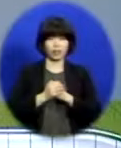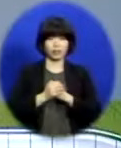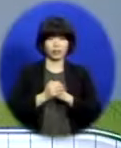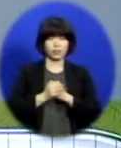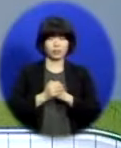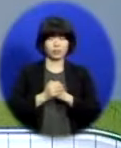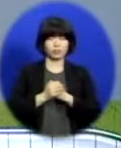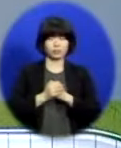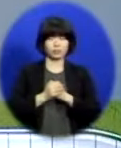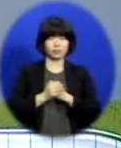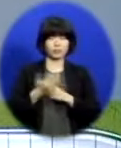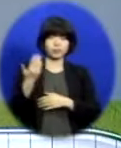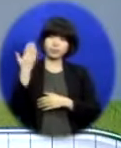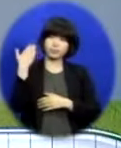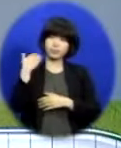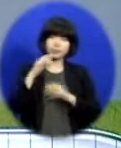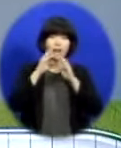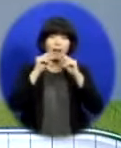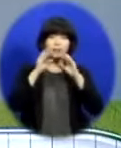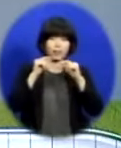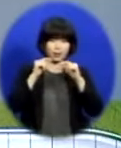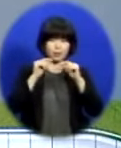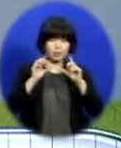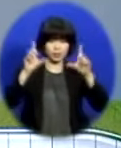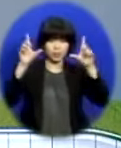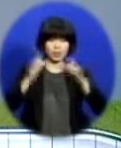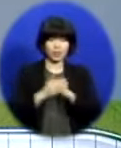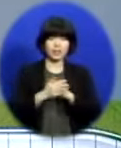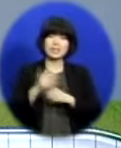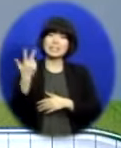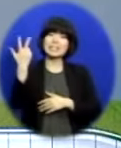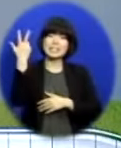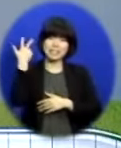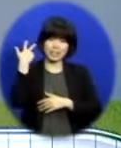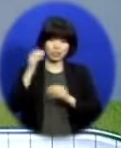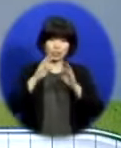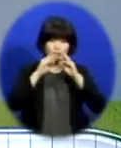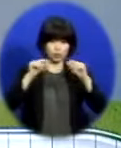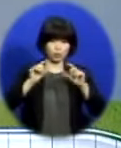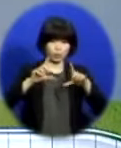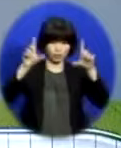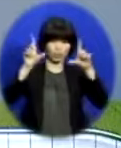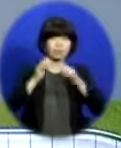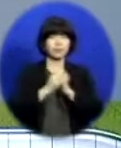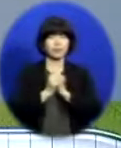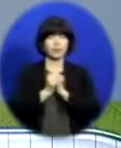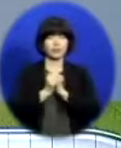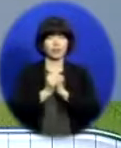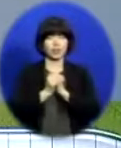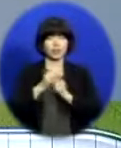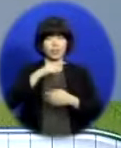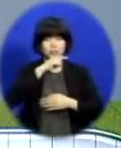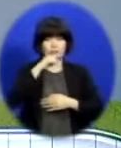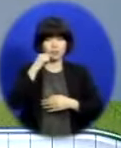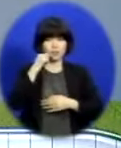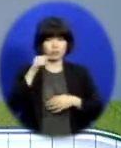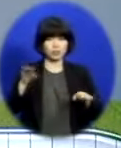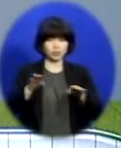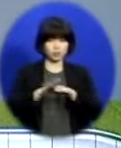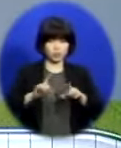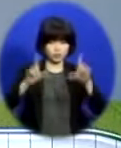기도할뿐입니다 지난 토요일 지난주 토요일입니다 주일 설교를